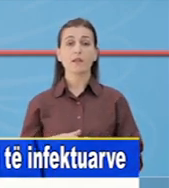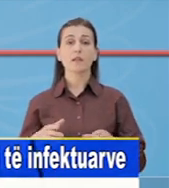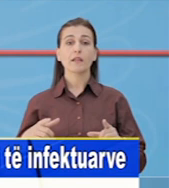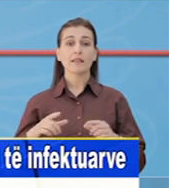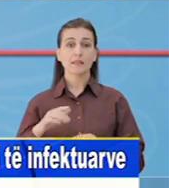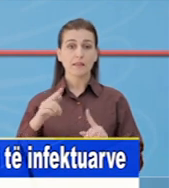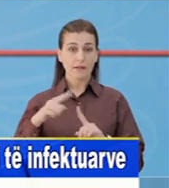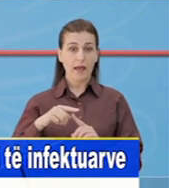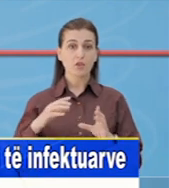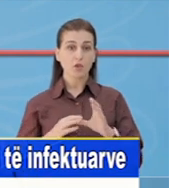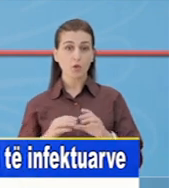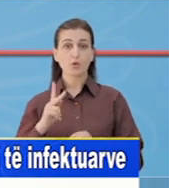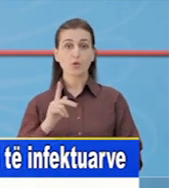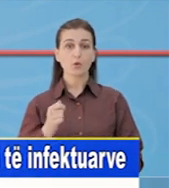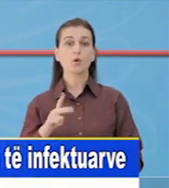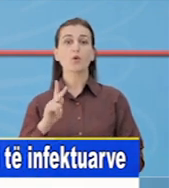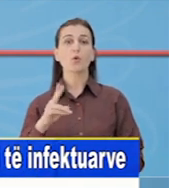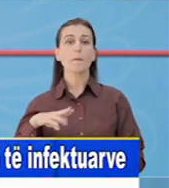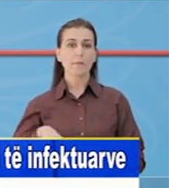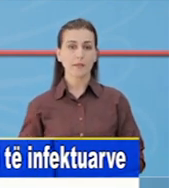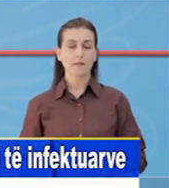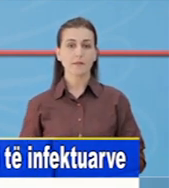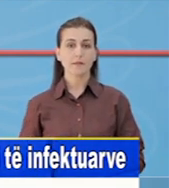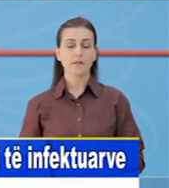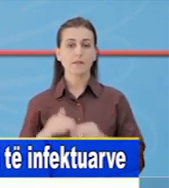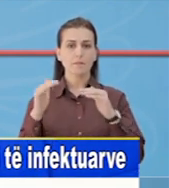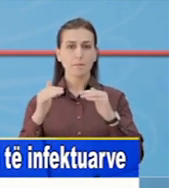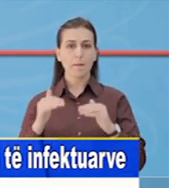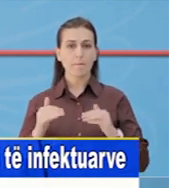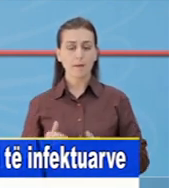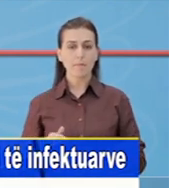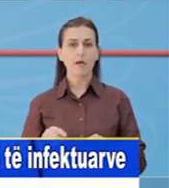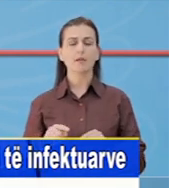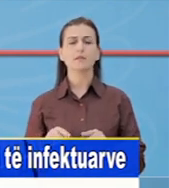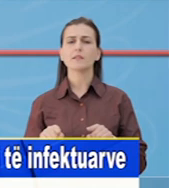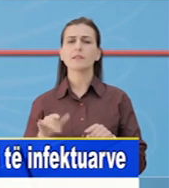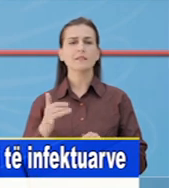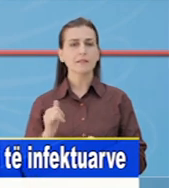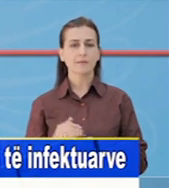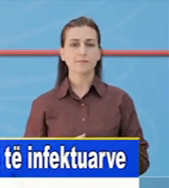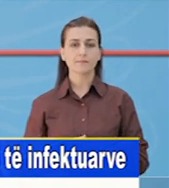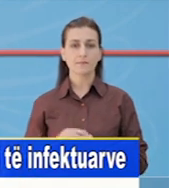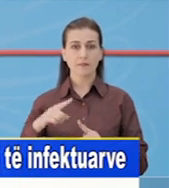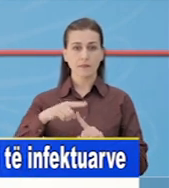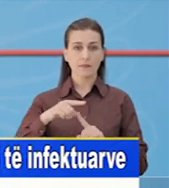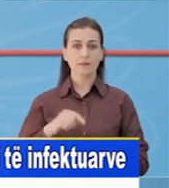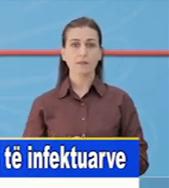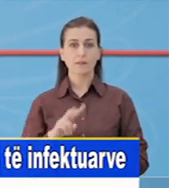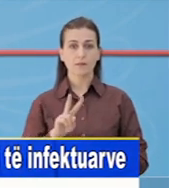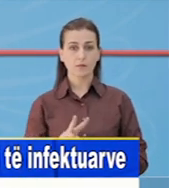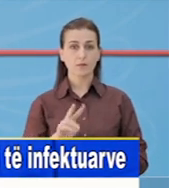në Shkodër dhe në Kruj. Shpërndarja gjeografike e rasteve pozitive është si vijon: